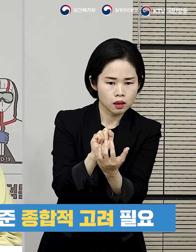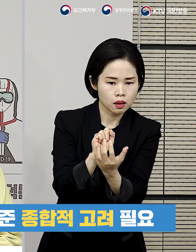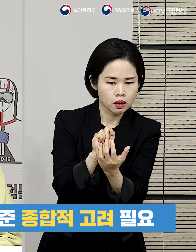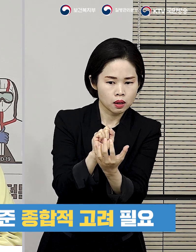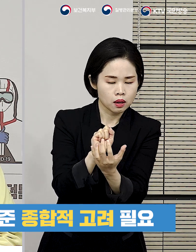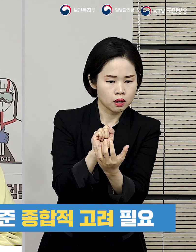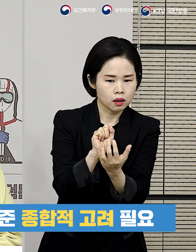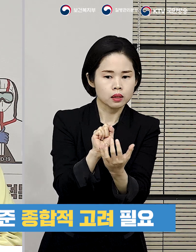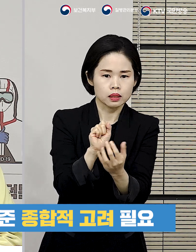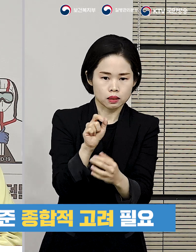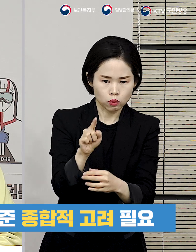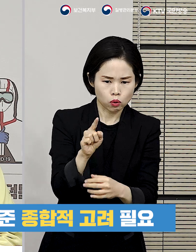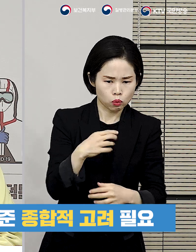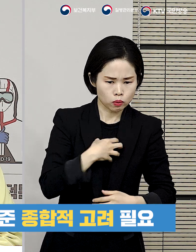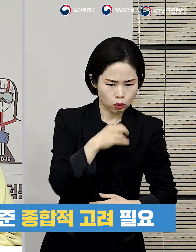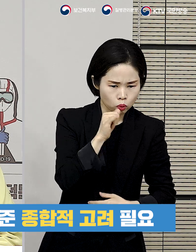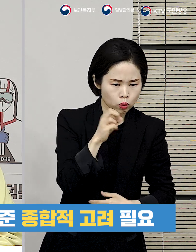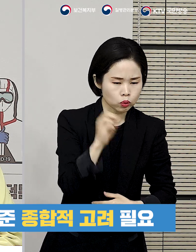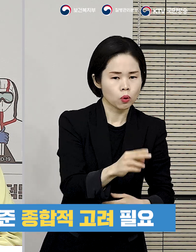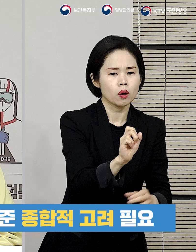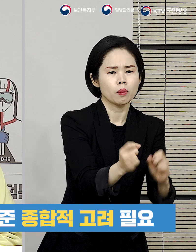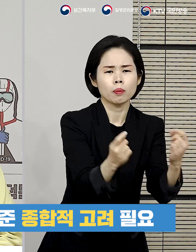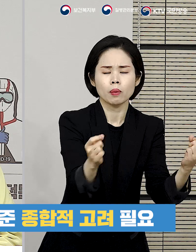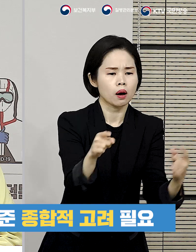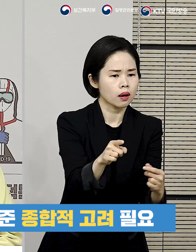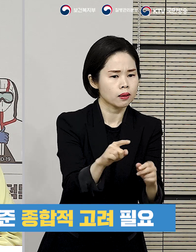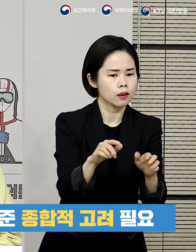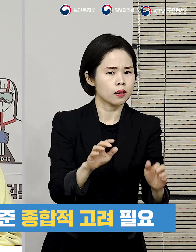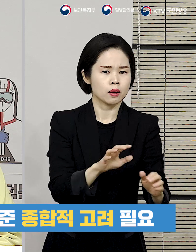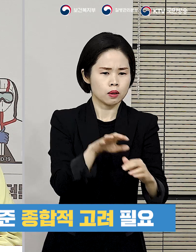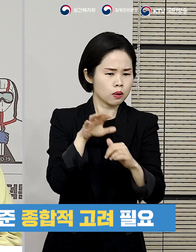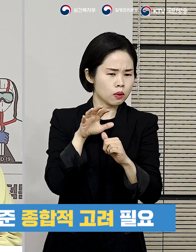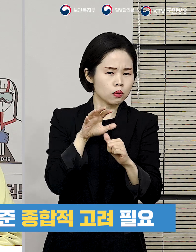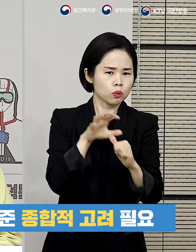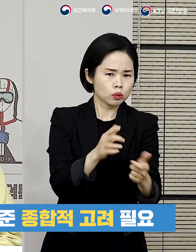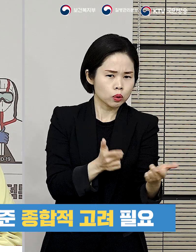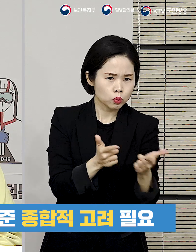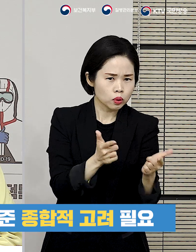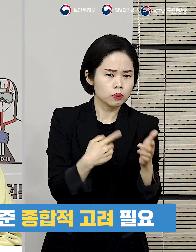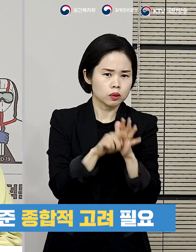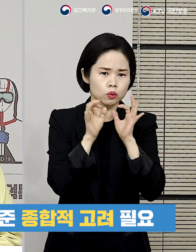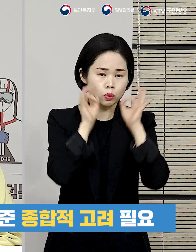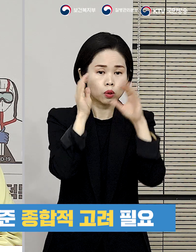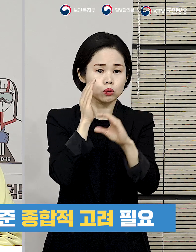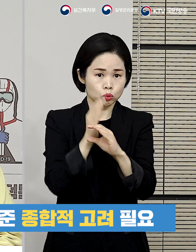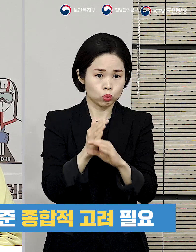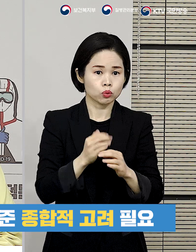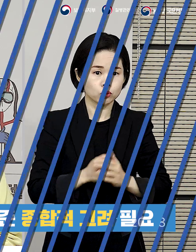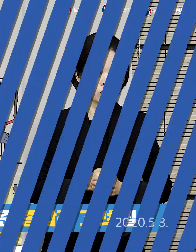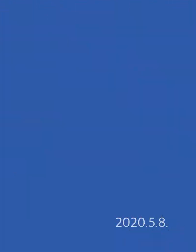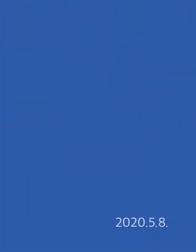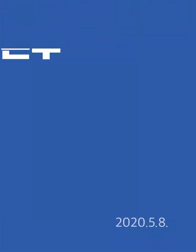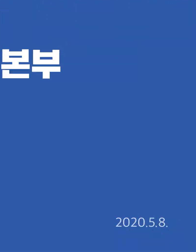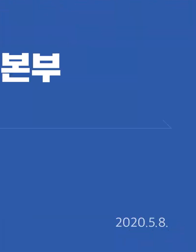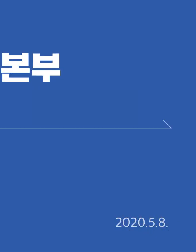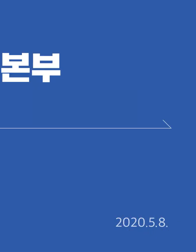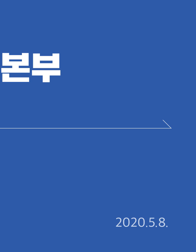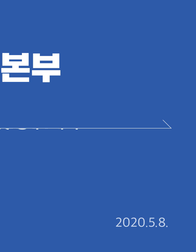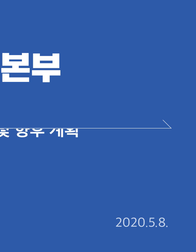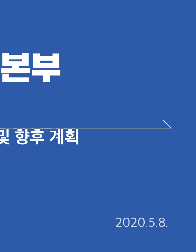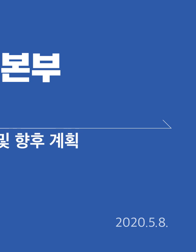있는 거고, 그런 것들은 주기적으로 점검하면서 그 결과를 국민들께 알려드리고 결정사항을 알려드리도록 하겠습니다.